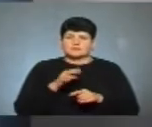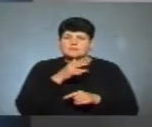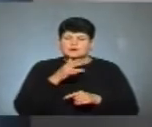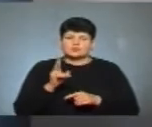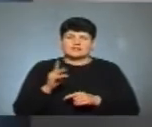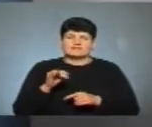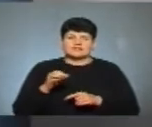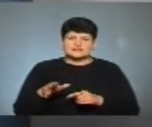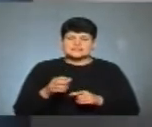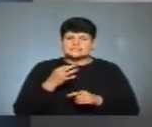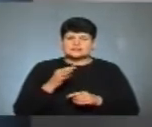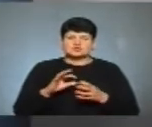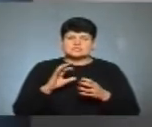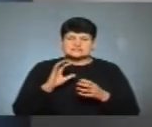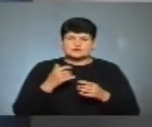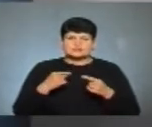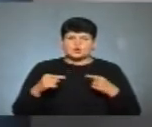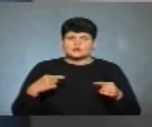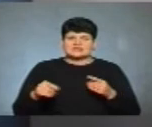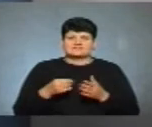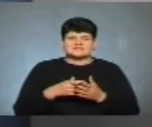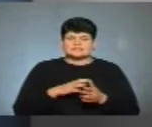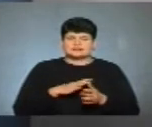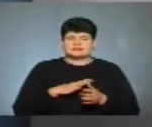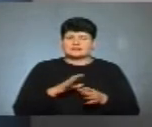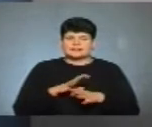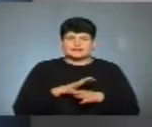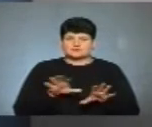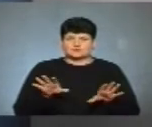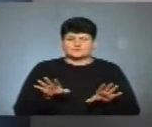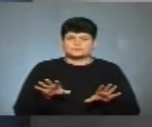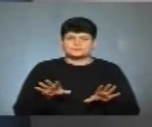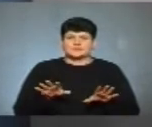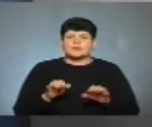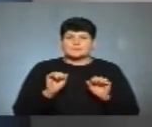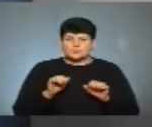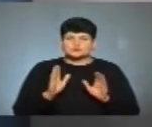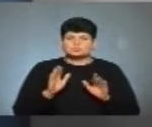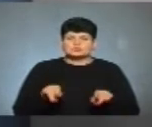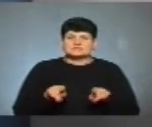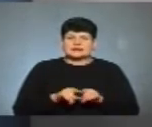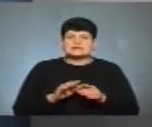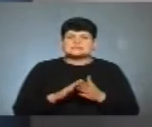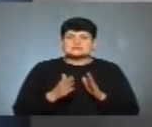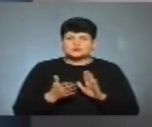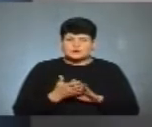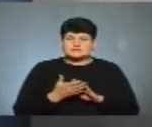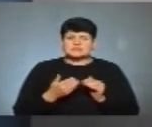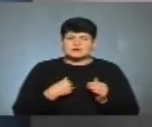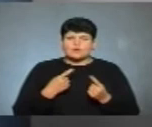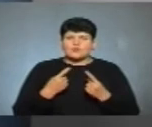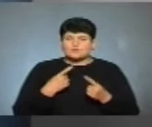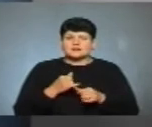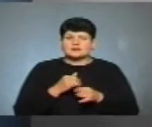що дуже серйозні розриви в цінах були, ну, не було тих розривів цін. Звичайно, може бути така ситуація. Тому я говорю, що ми не